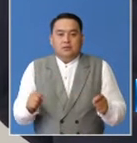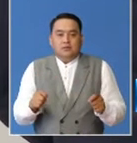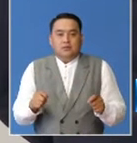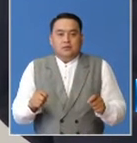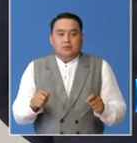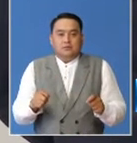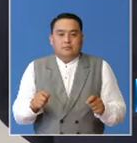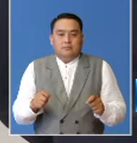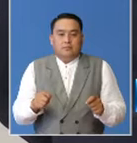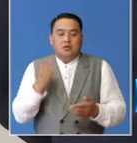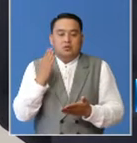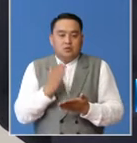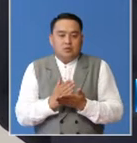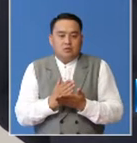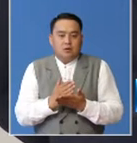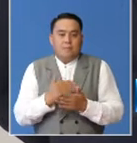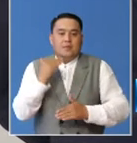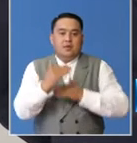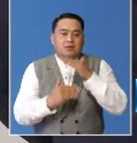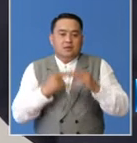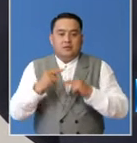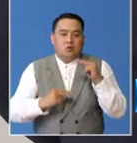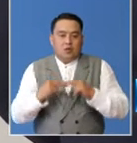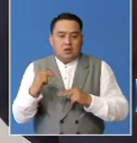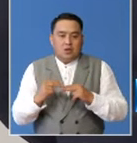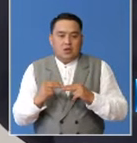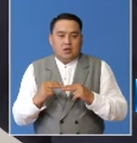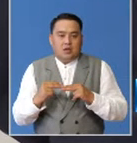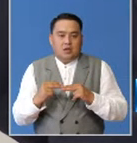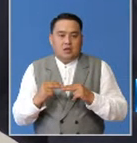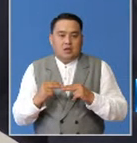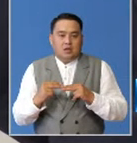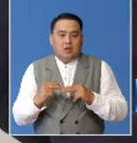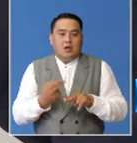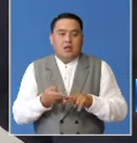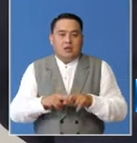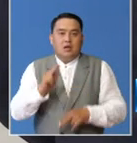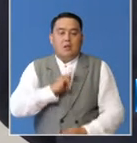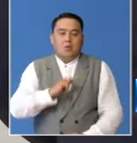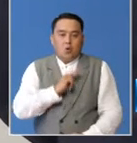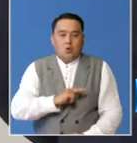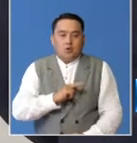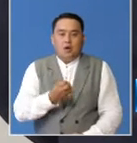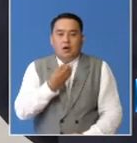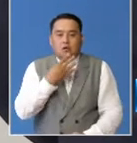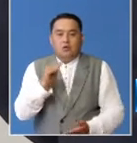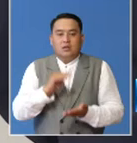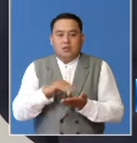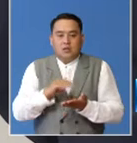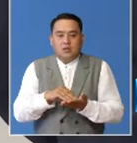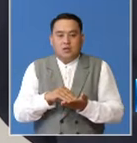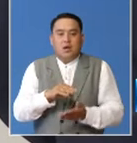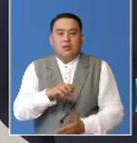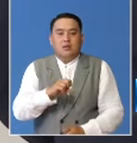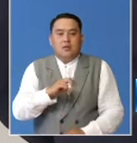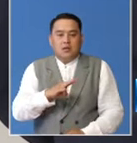сведения о существующей и перспективной застройке. И данная работа хорошо оценивается и